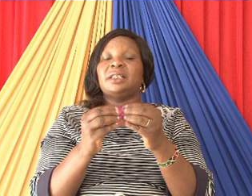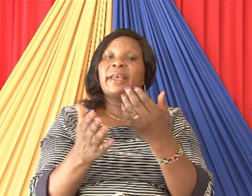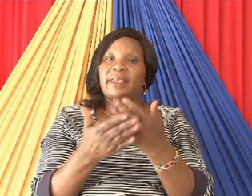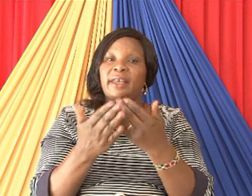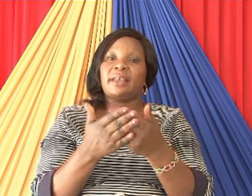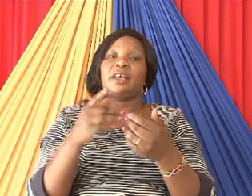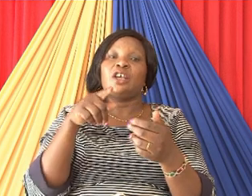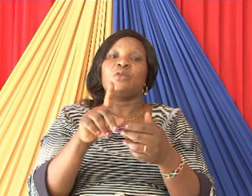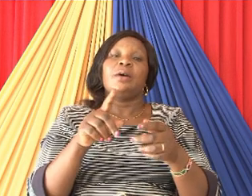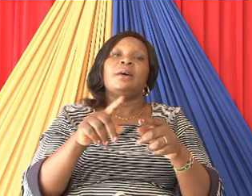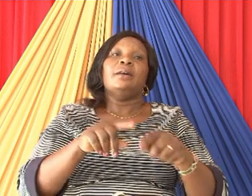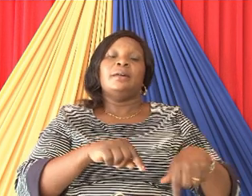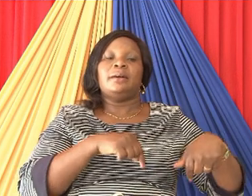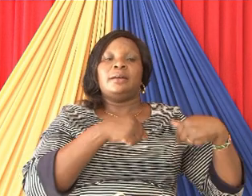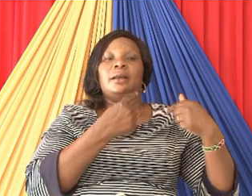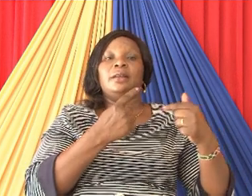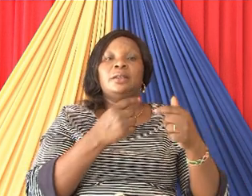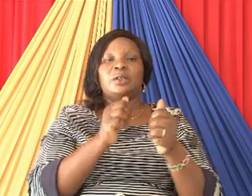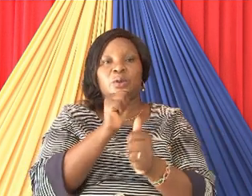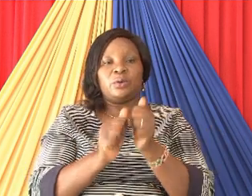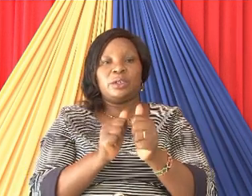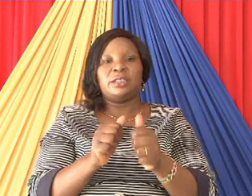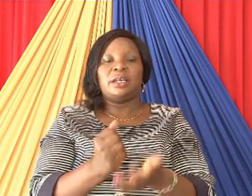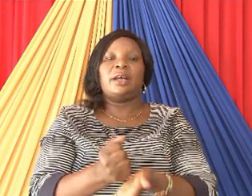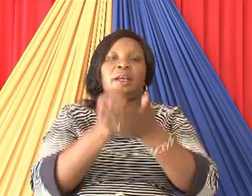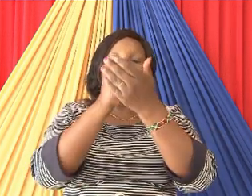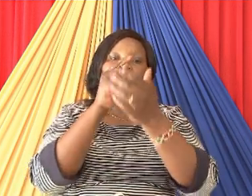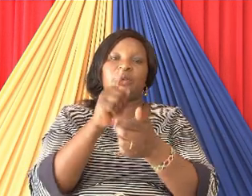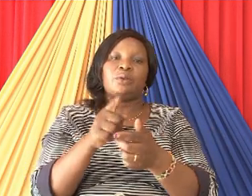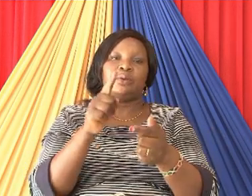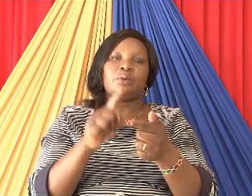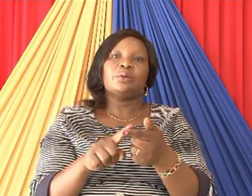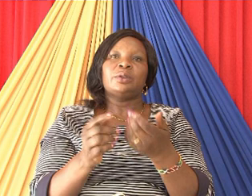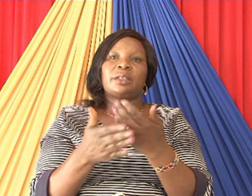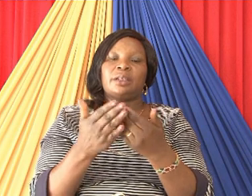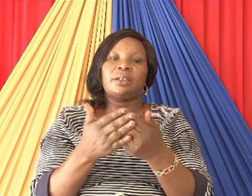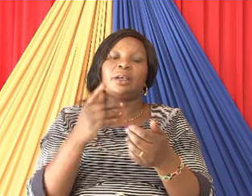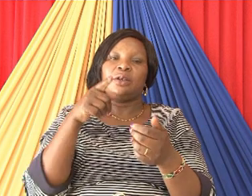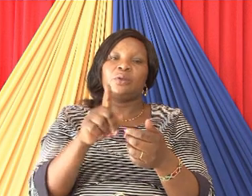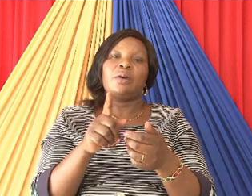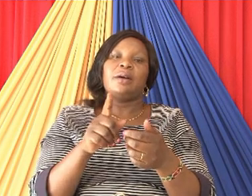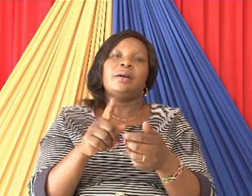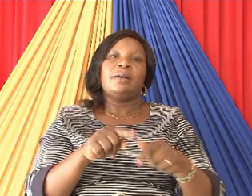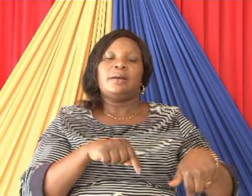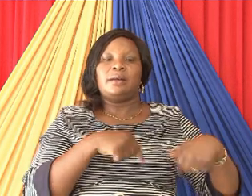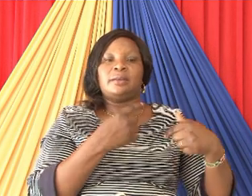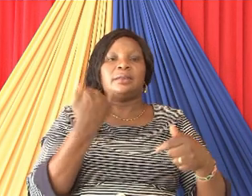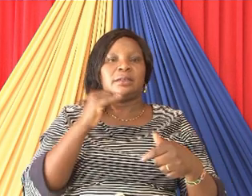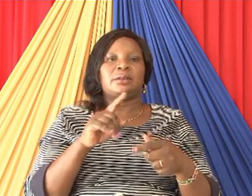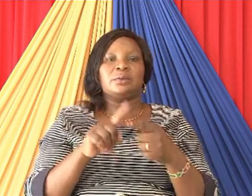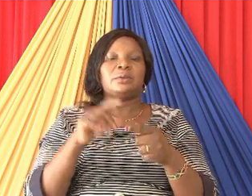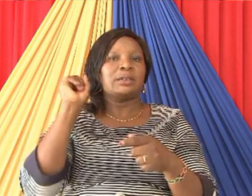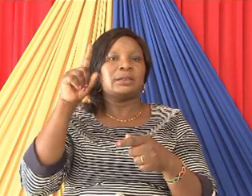kile ambacho kitakusaidia kulinda moyo wako ni neno la Mungu, kulishika na kulielewa kama vile ambavyo